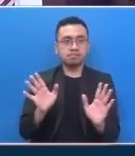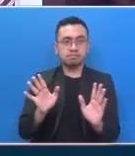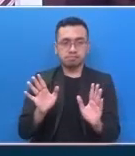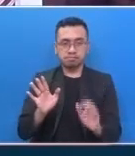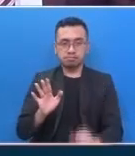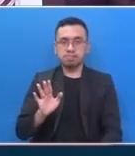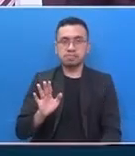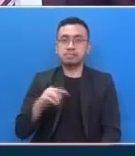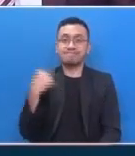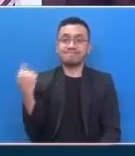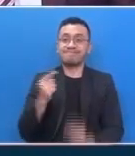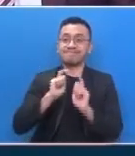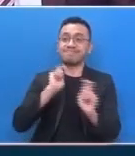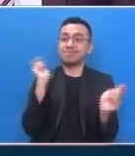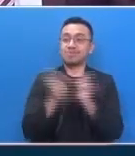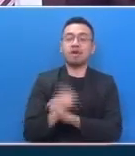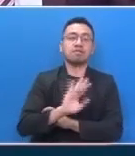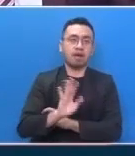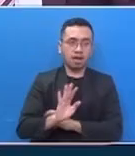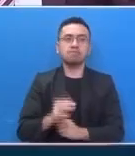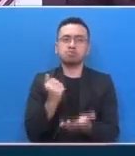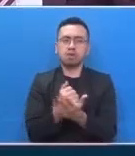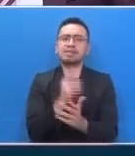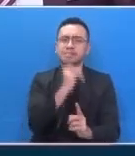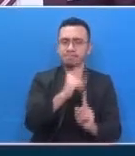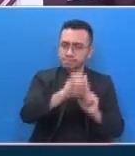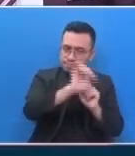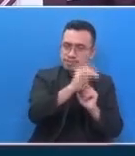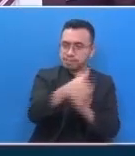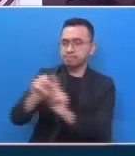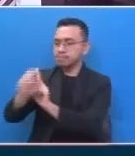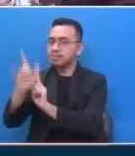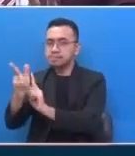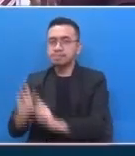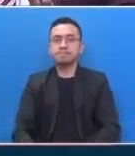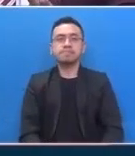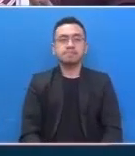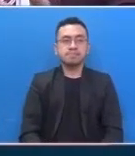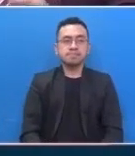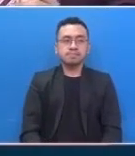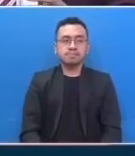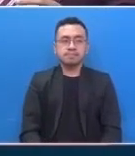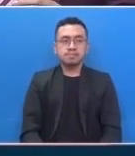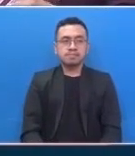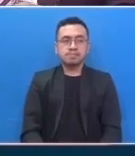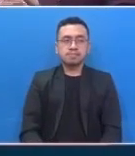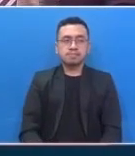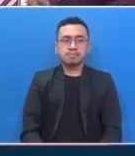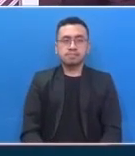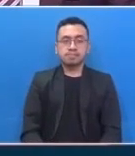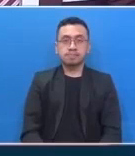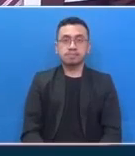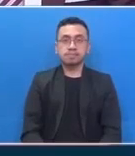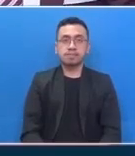diinterpretasikan oleh publik seperti dulu kira-kira seperti itu sekaligus menegaskan bahwa ee yang di pertemuan ini untuk mengamankan bahwa